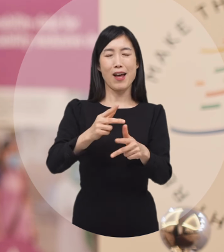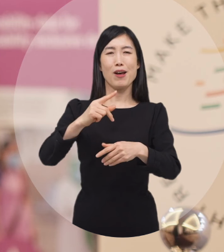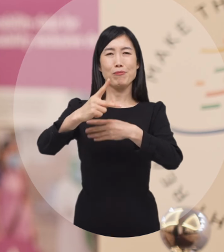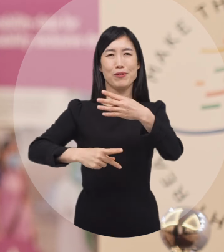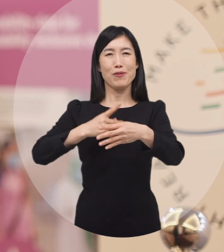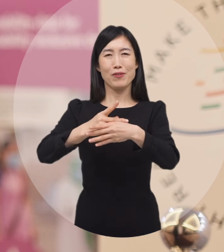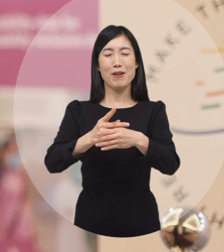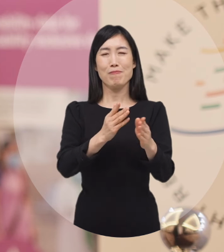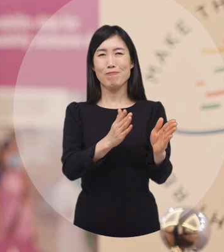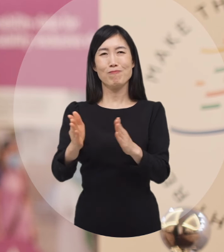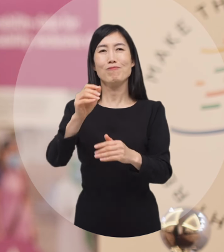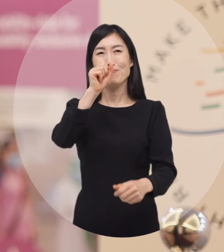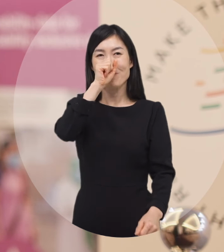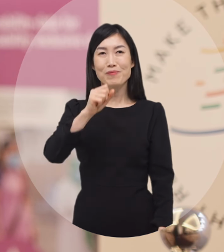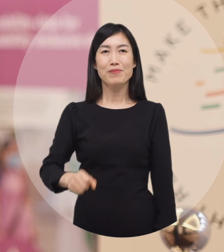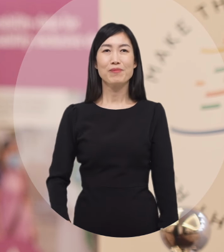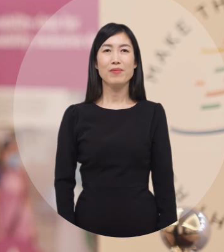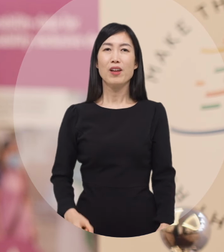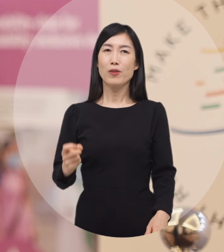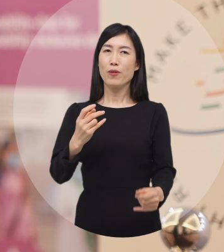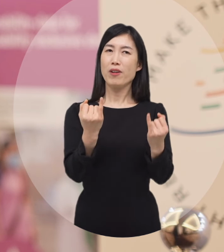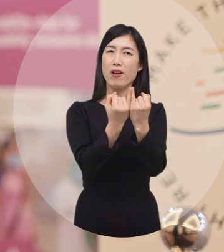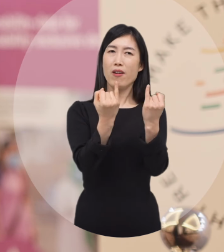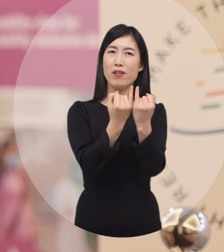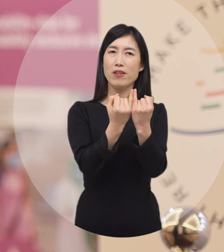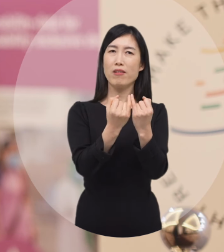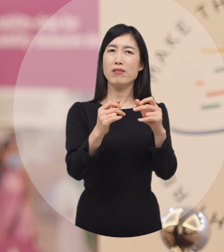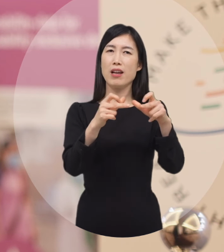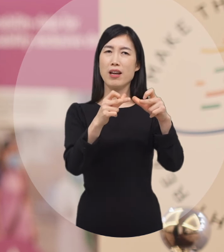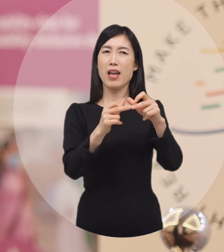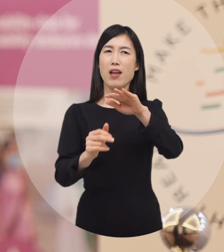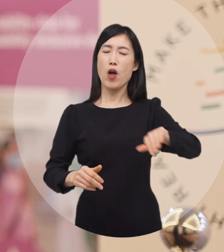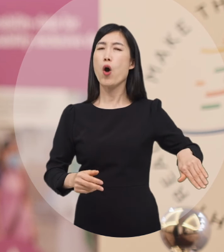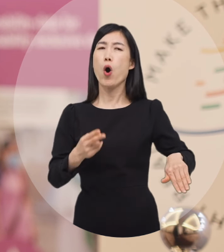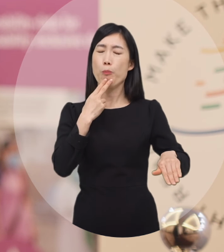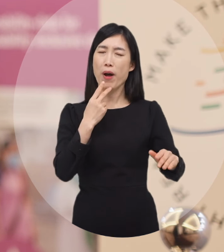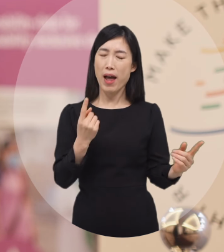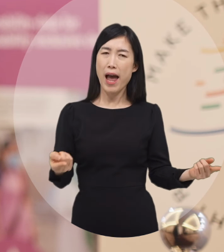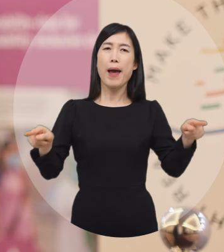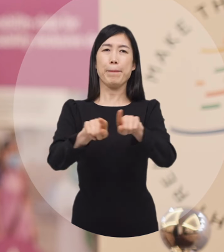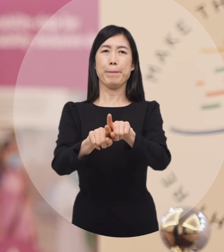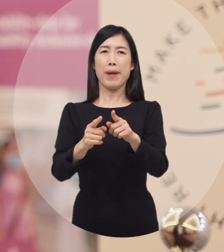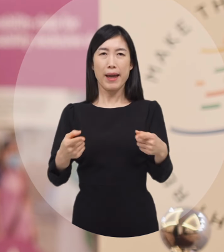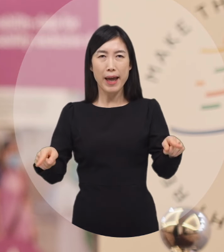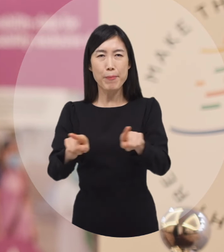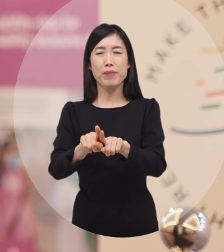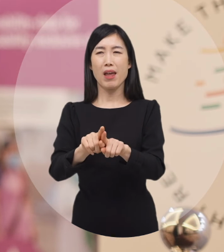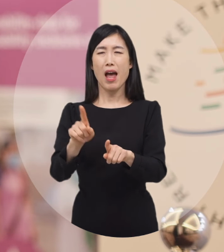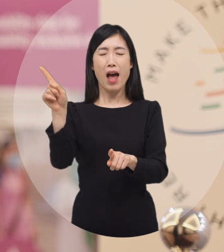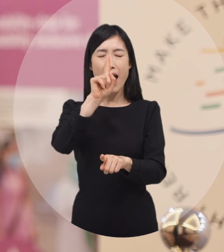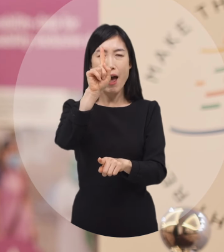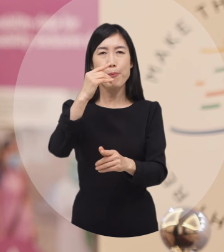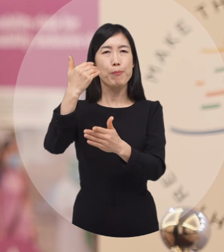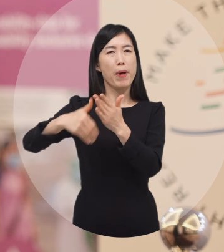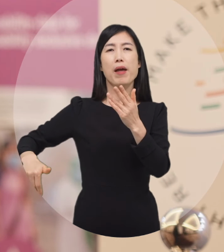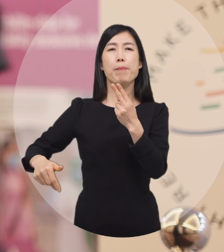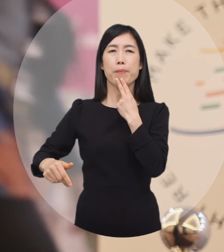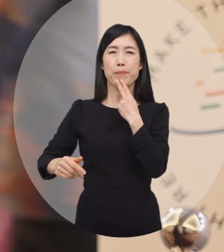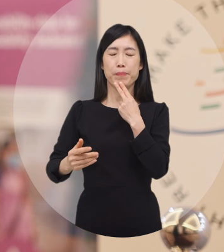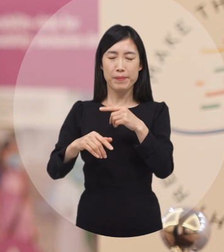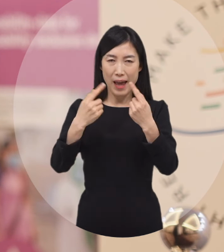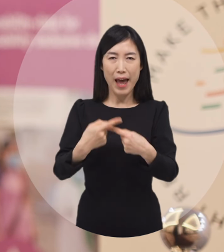program, even with the government activity, we need to include on a person with disability to make